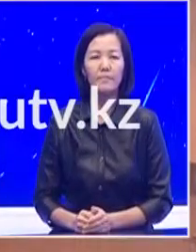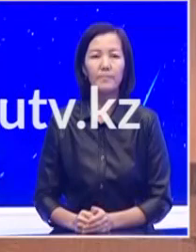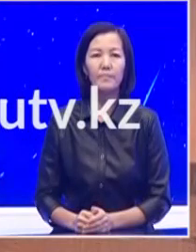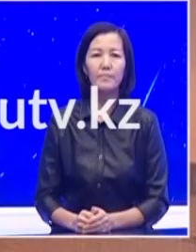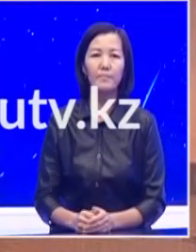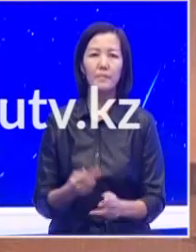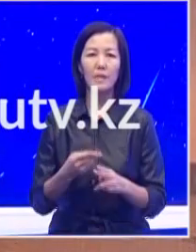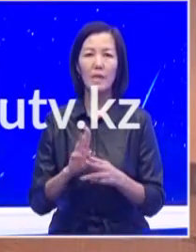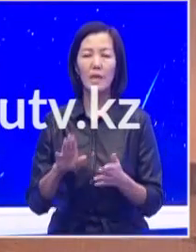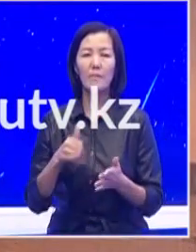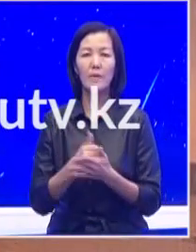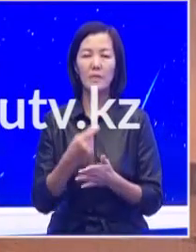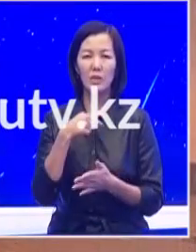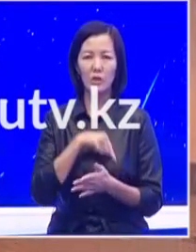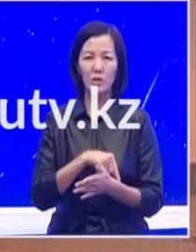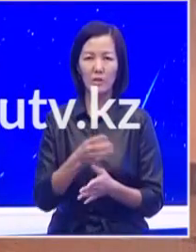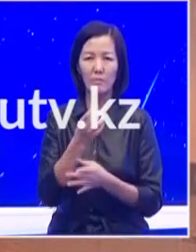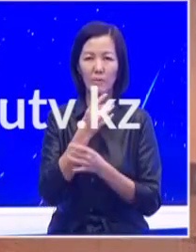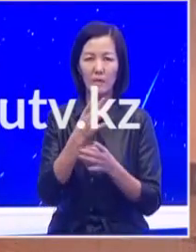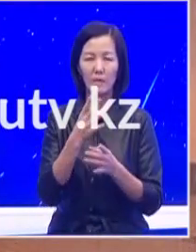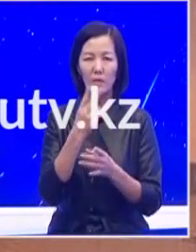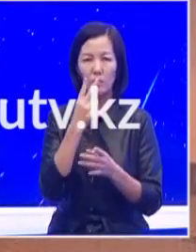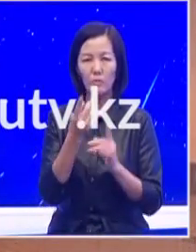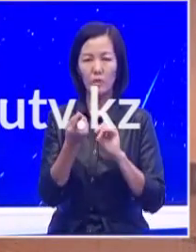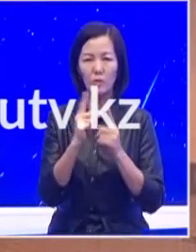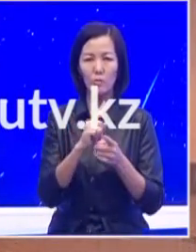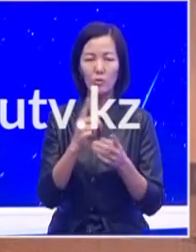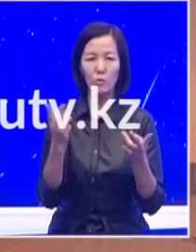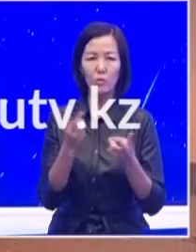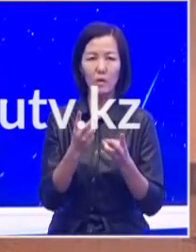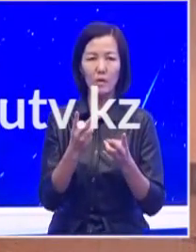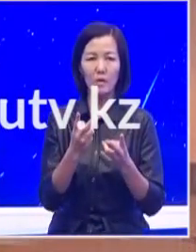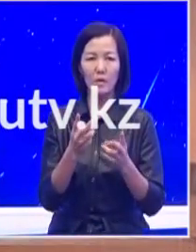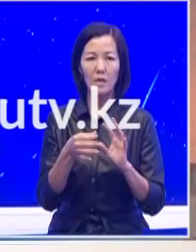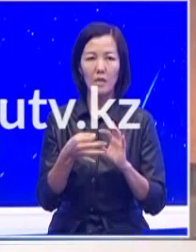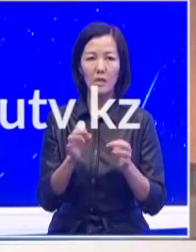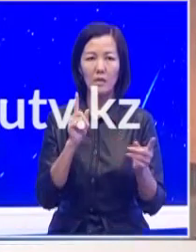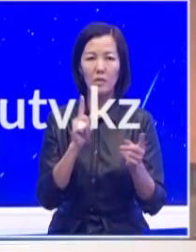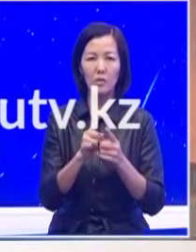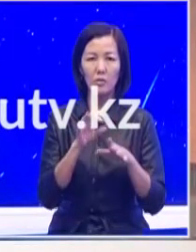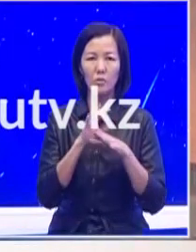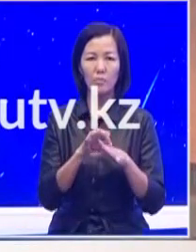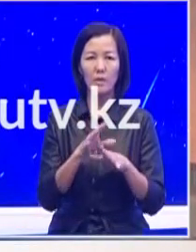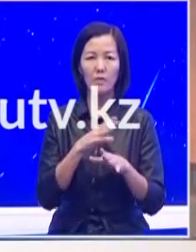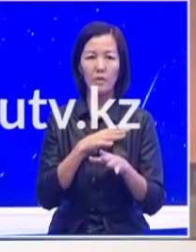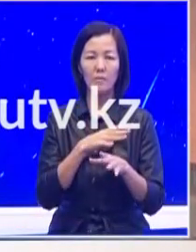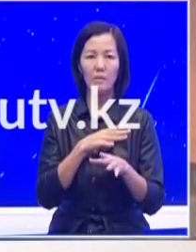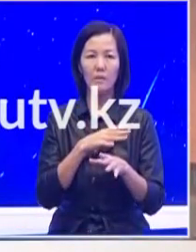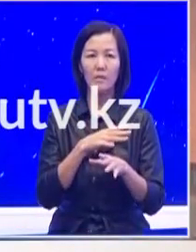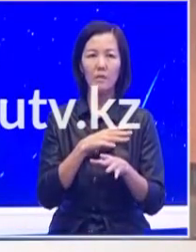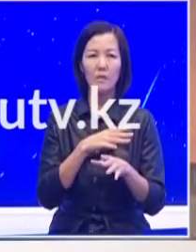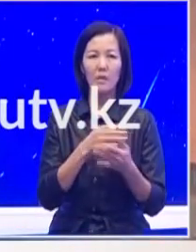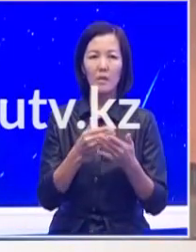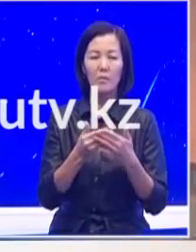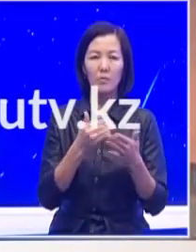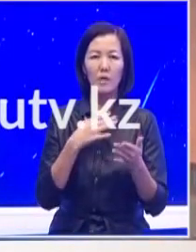Ең басты адамның ішкі дүниесінде мәдениетін көзқарасын өзгерту бағытында жан-жақты осындай кездесу өткізіп келе жатырмыз. Бұның